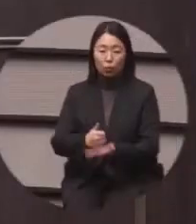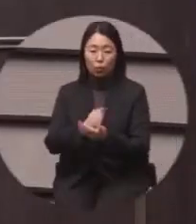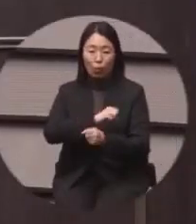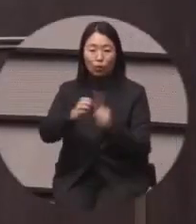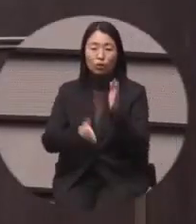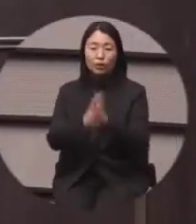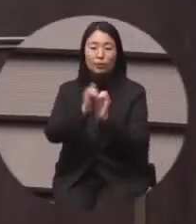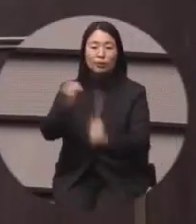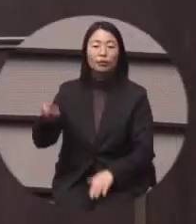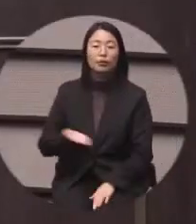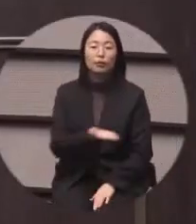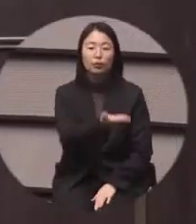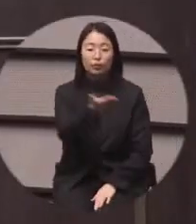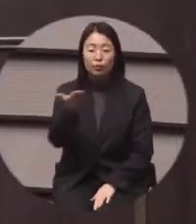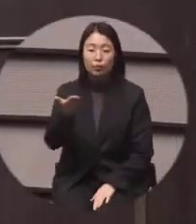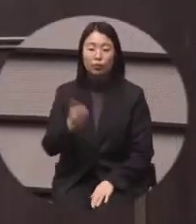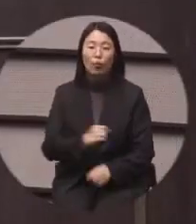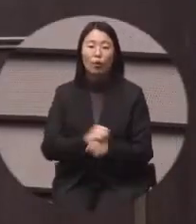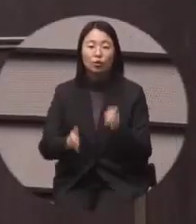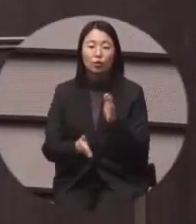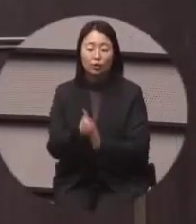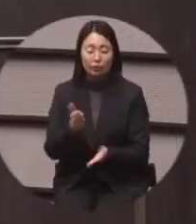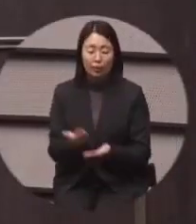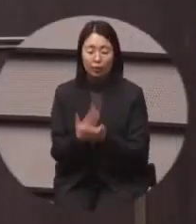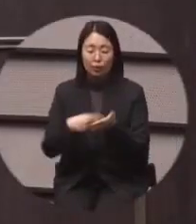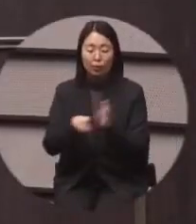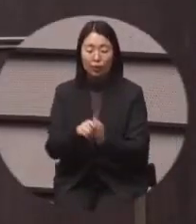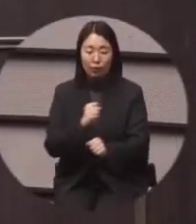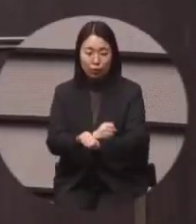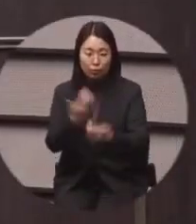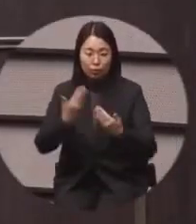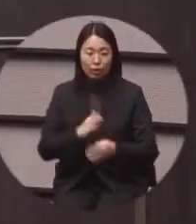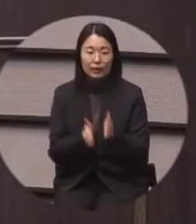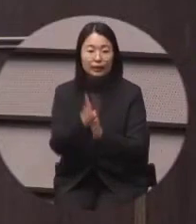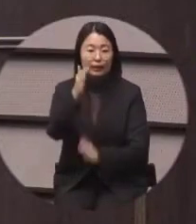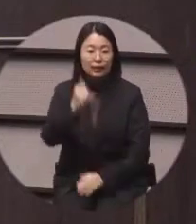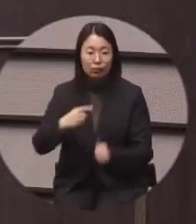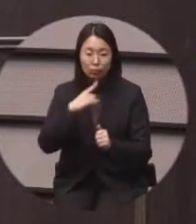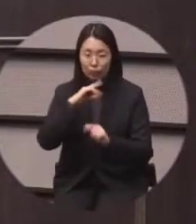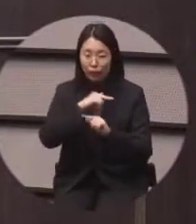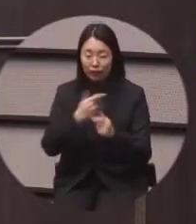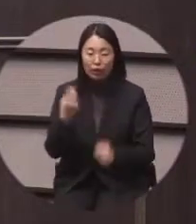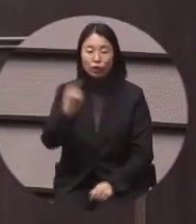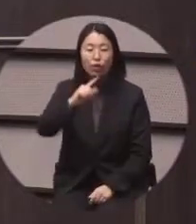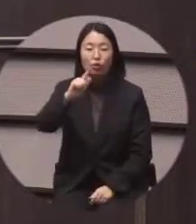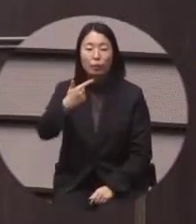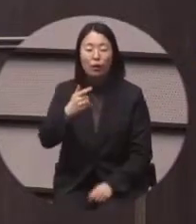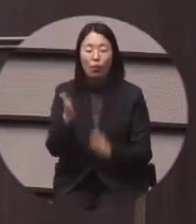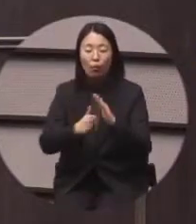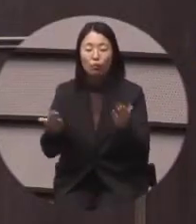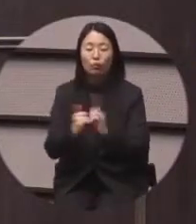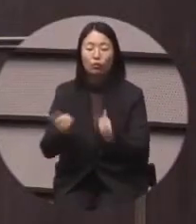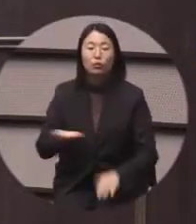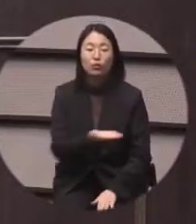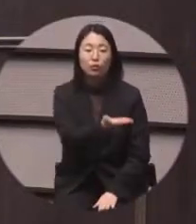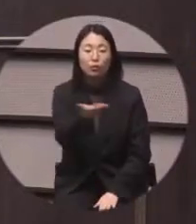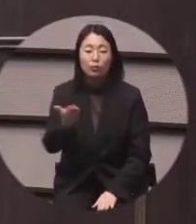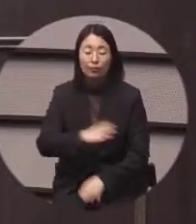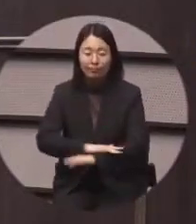존경하는 광주 시민 여러분, 광주시 발전을 위해 수고해 주시는 방세한 시장님을 비롯한 1,600여 공직자